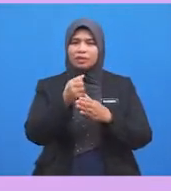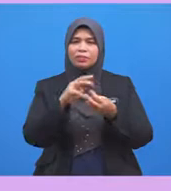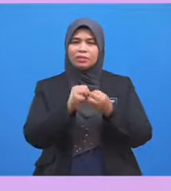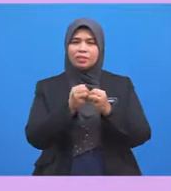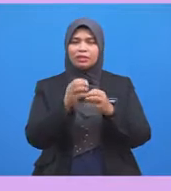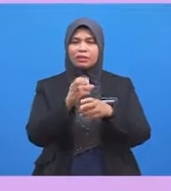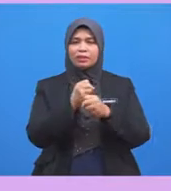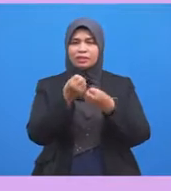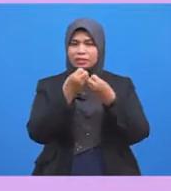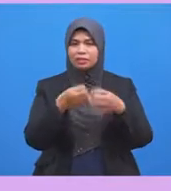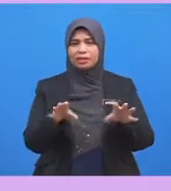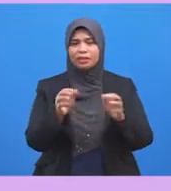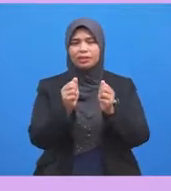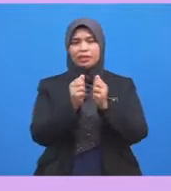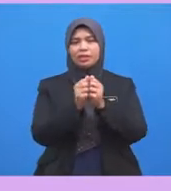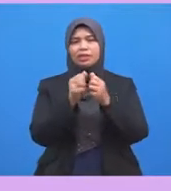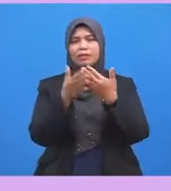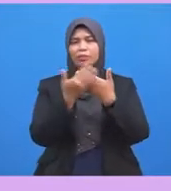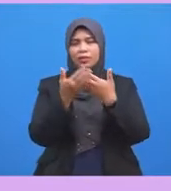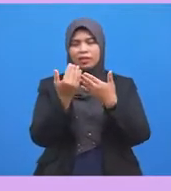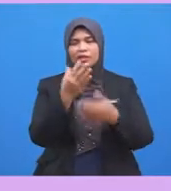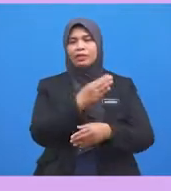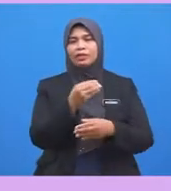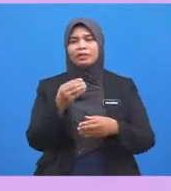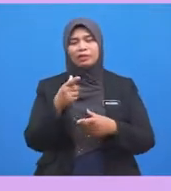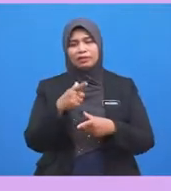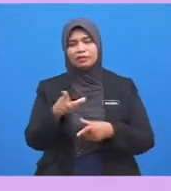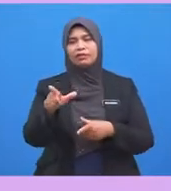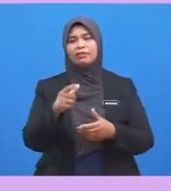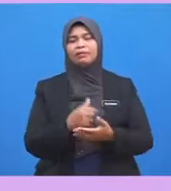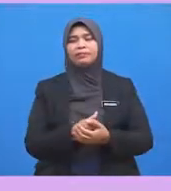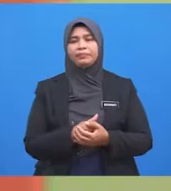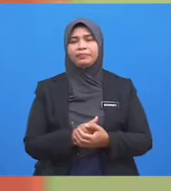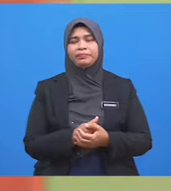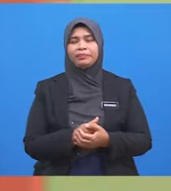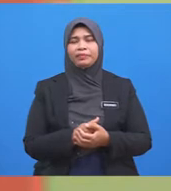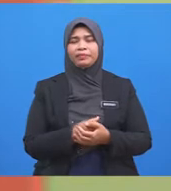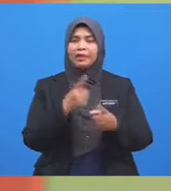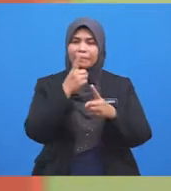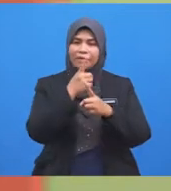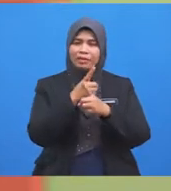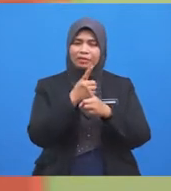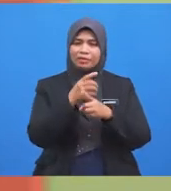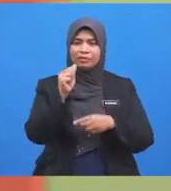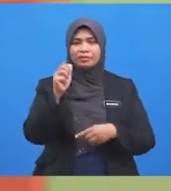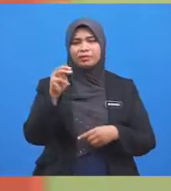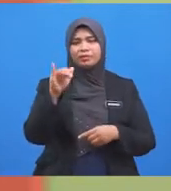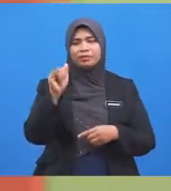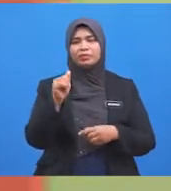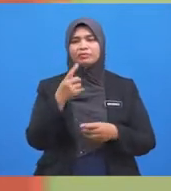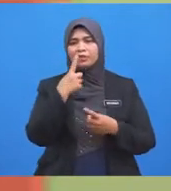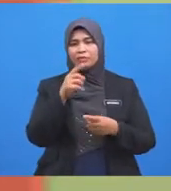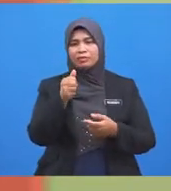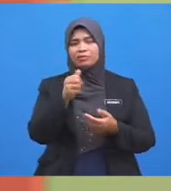masalah dapat diselesaikan dengan mudah dan lancar. Betul, Amy. Jawapan kamu